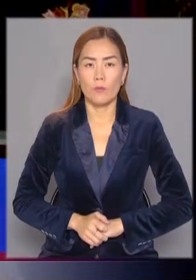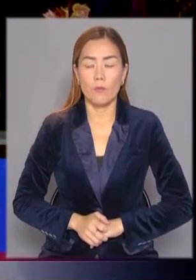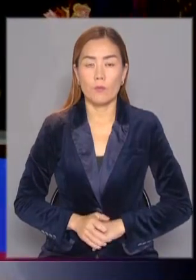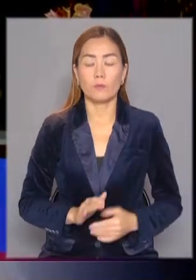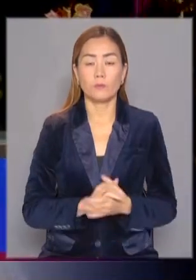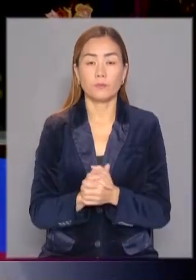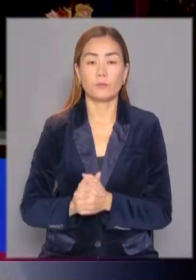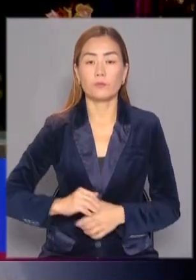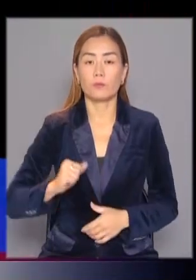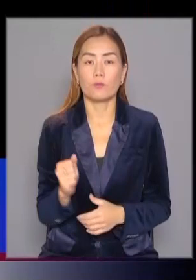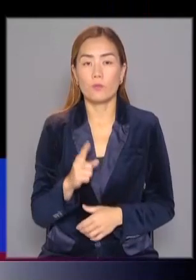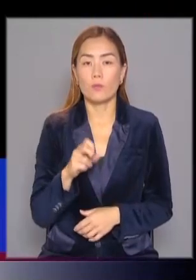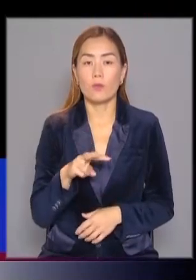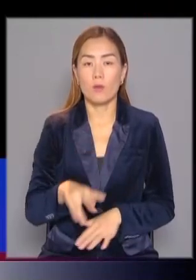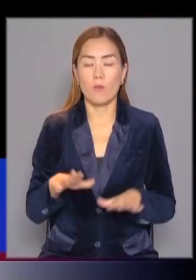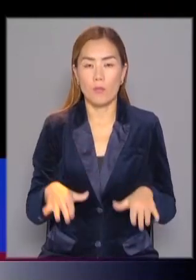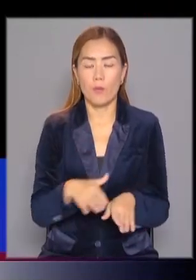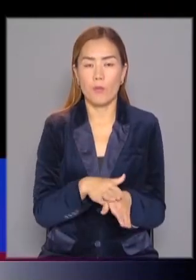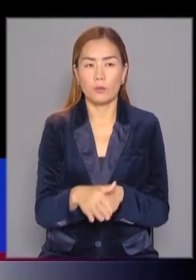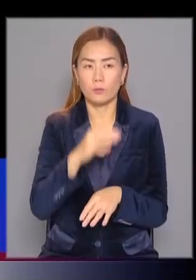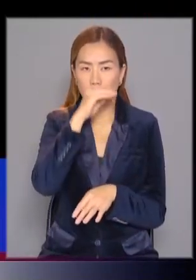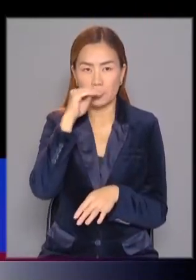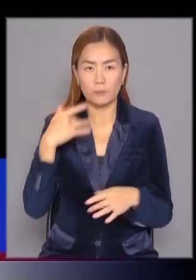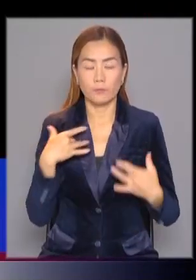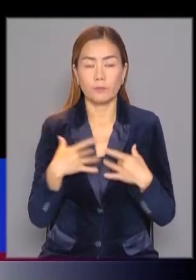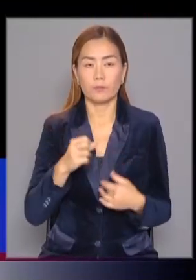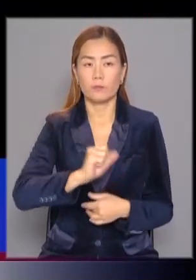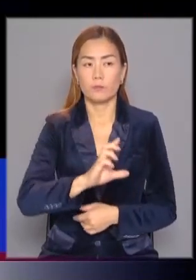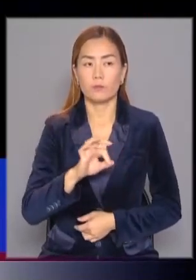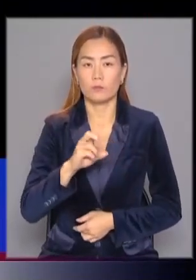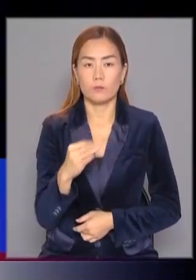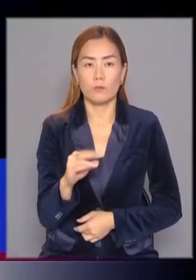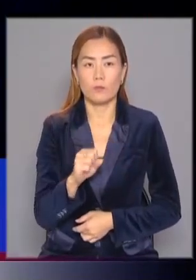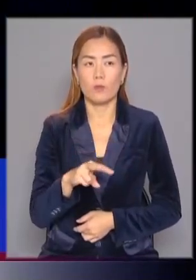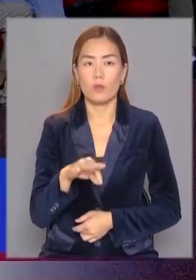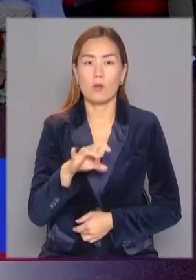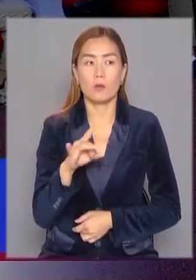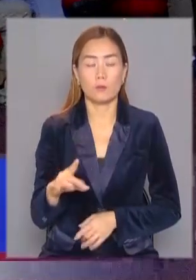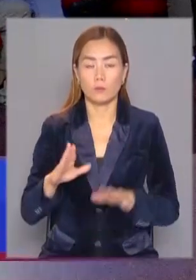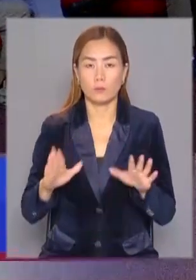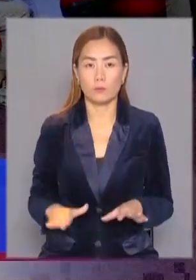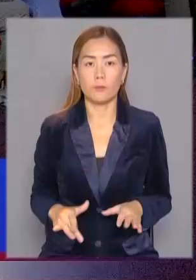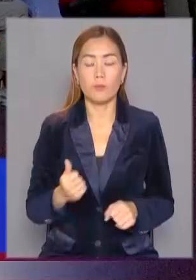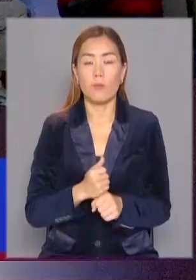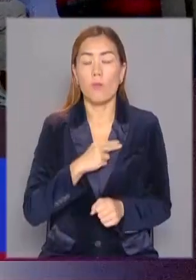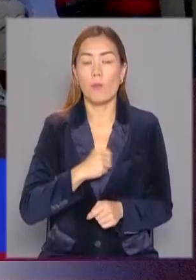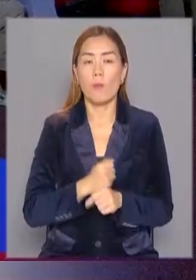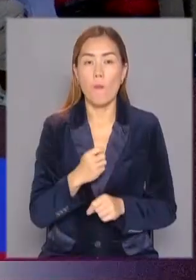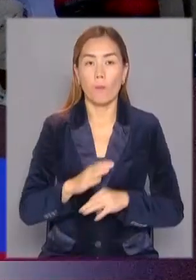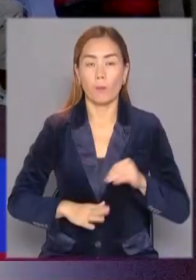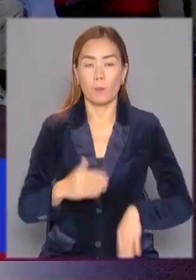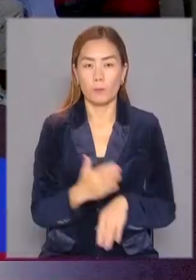Достық үйінің залында ине шанжыр орын жоқ. Сахнада драматург Аси Катлярдың «Ангелы не плачут» фантасмагориясының көрсетілімі болып